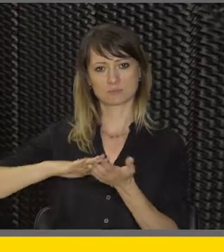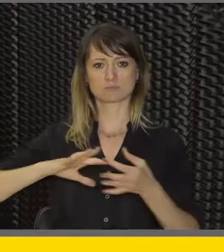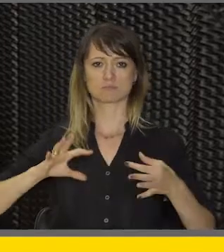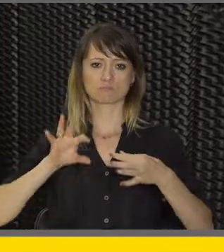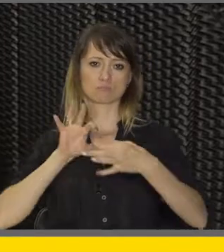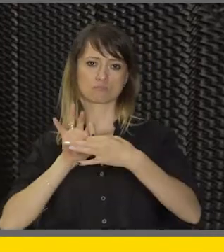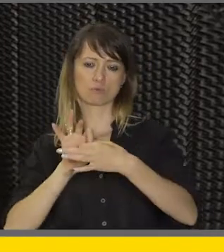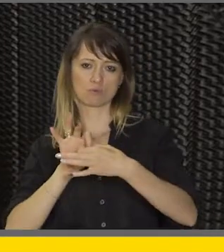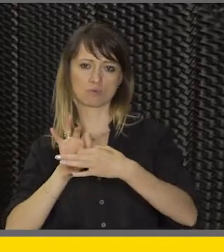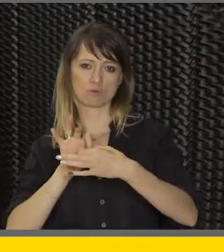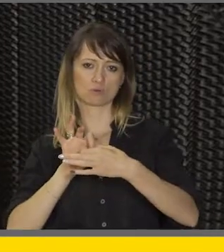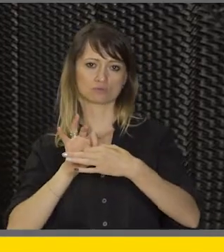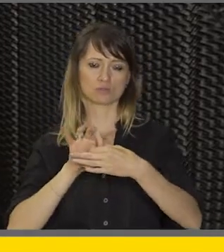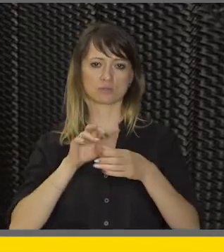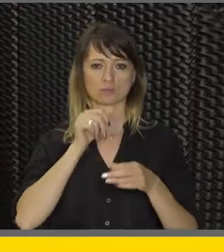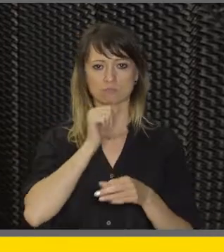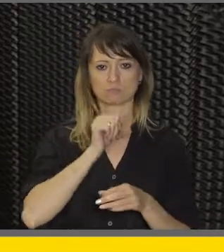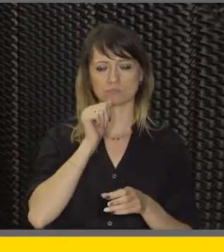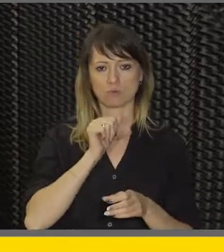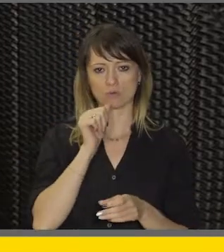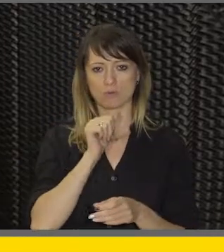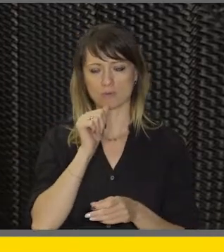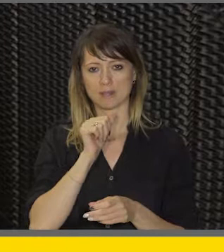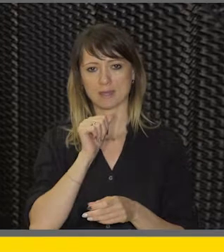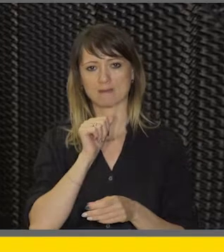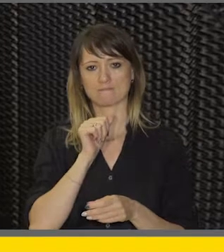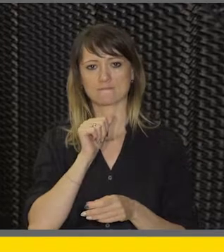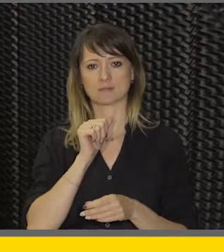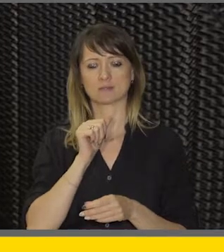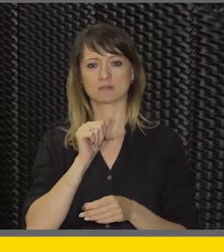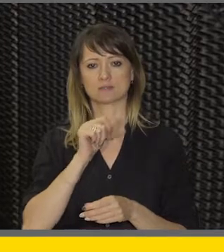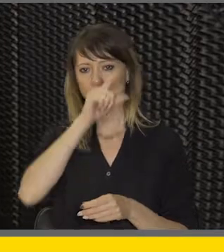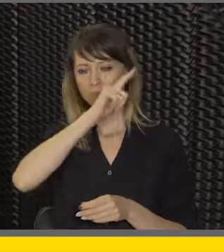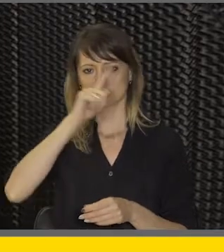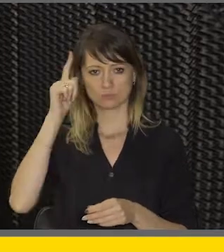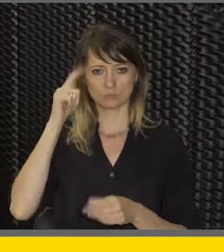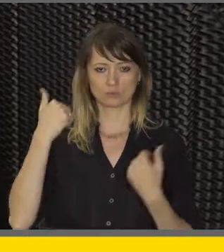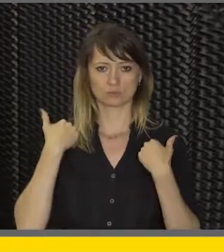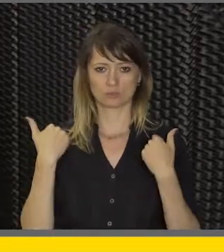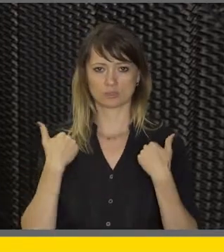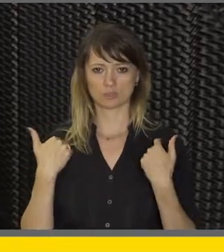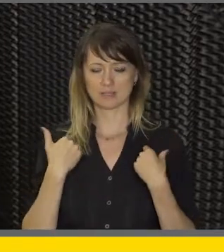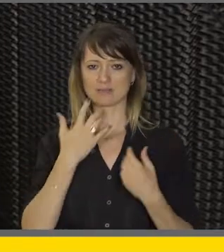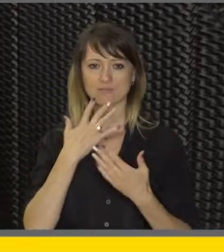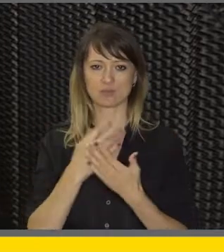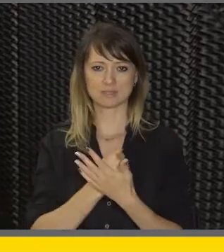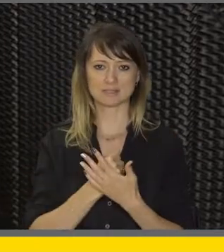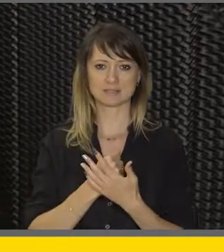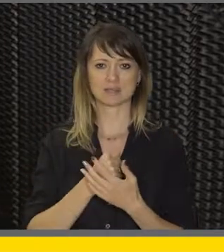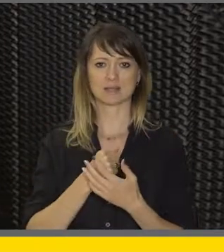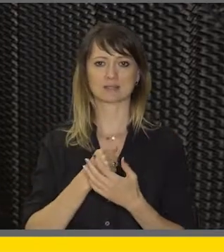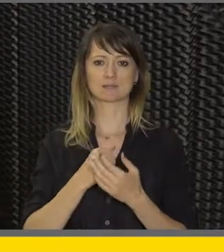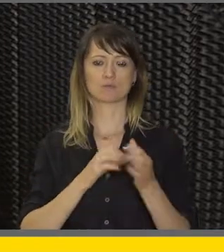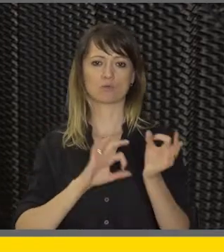połączenie poprawy dobrostanu i sprawiedliwości społecznej z efektywnym wykorzystaniem zasobów i zmniejszeniem